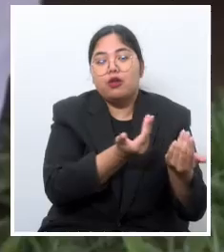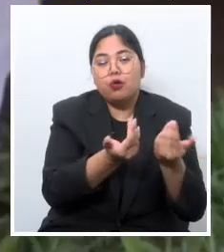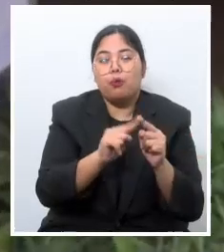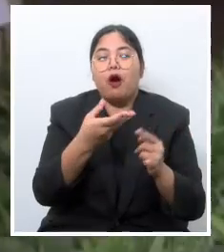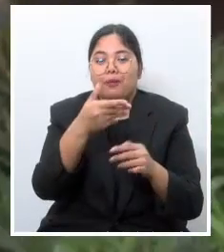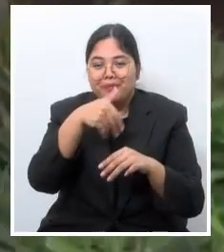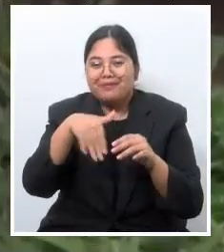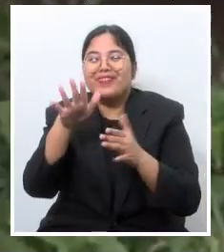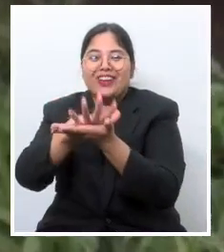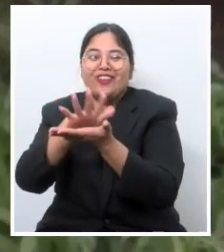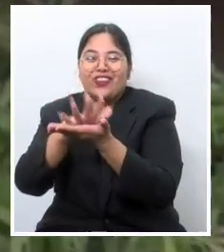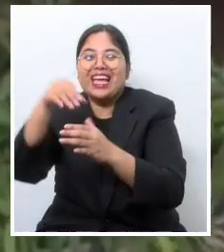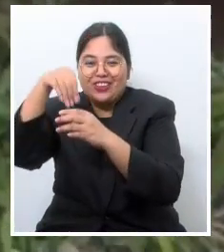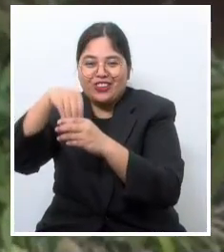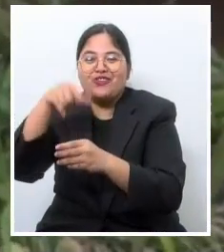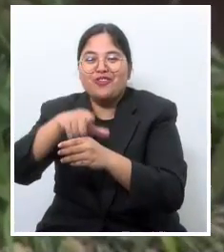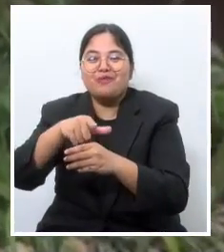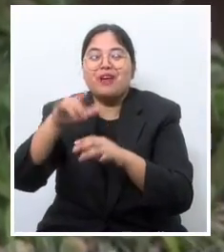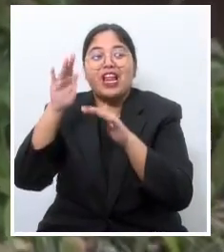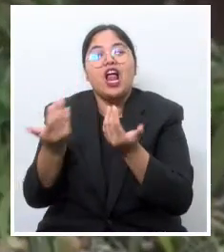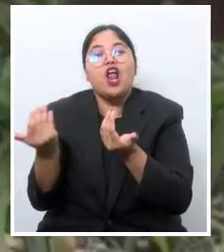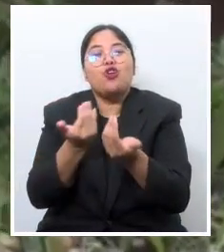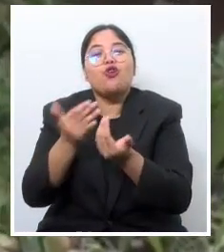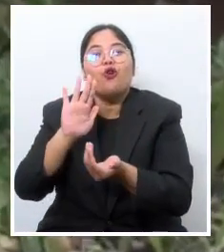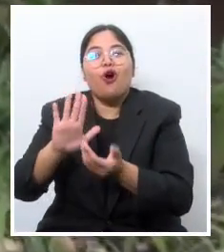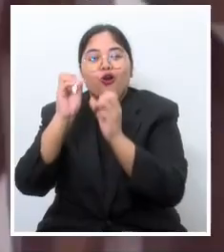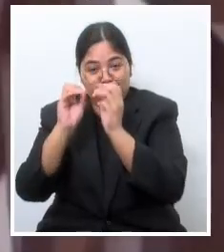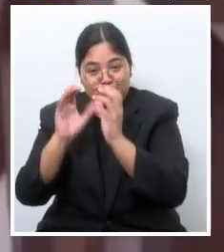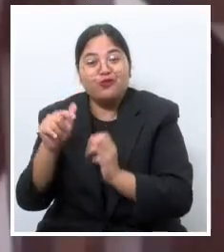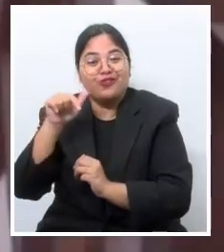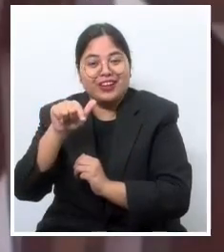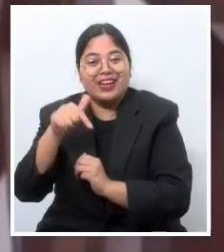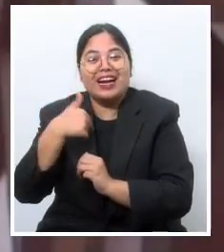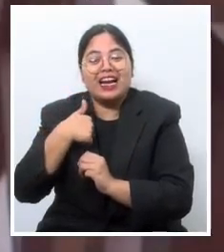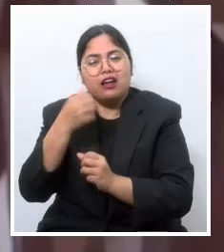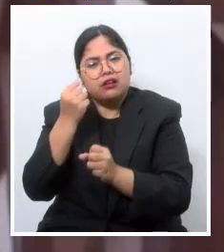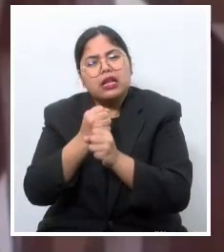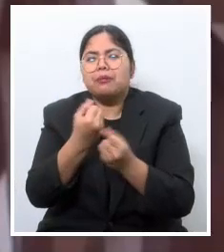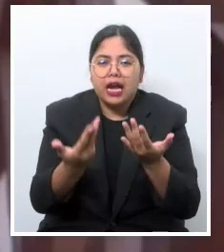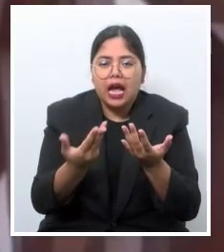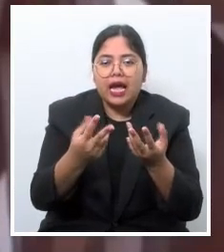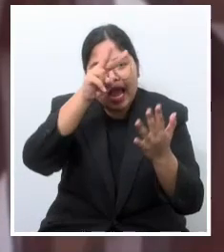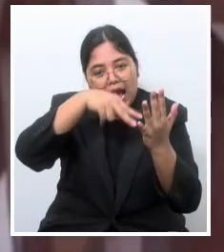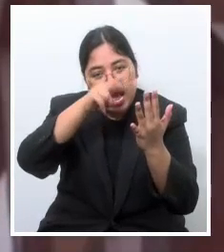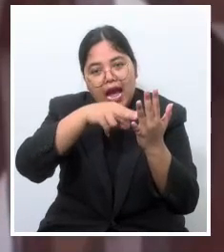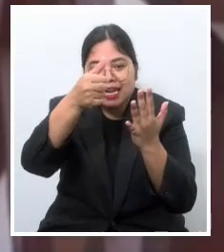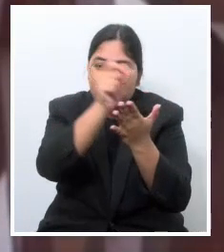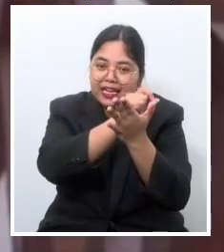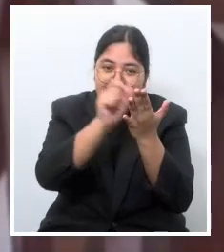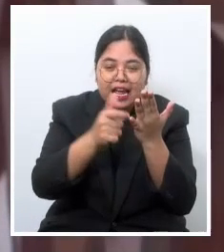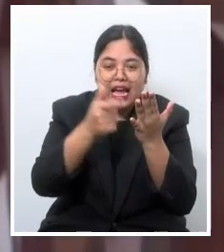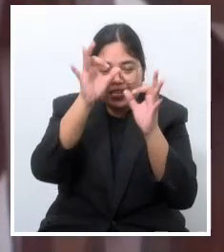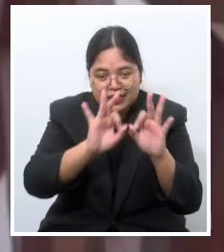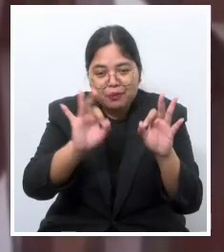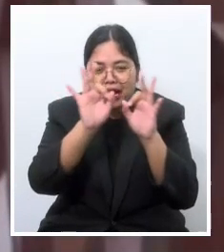ลูกของเราเพราะฉะนั้นเราจะทำอย่างไรให้ลูกของเราอ่านออกเห็นได้สิ่งที่สำคัญที่สุดก็คือการดูแลและเอาใจใส่